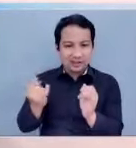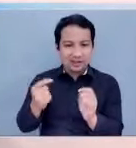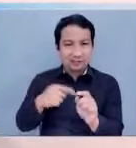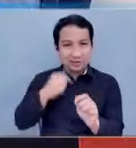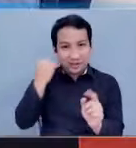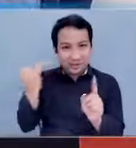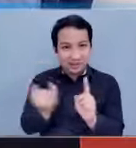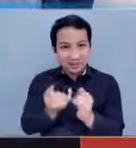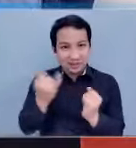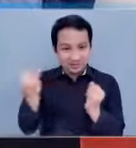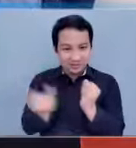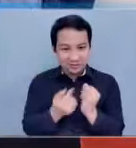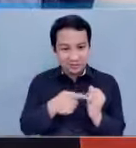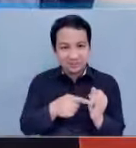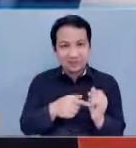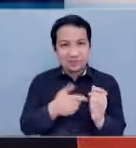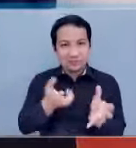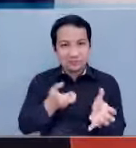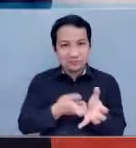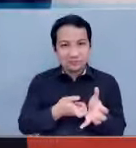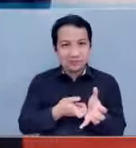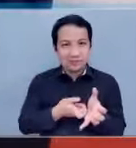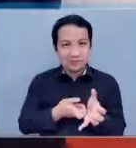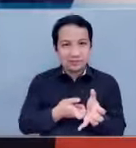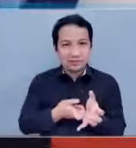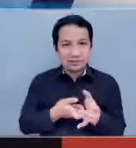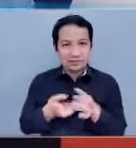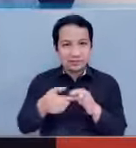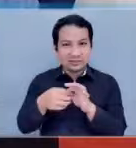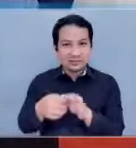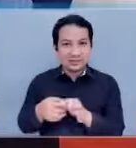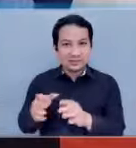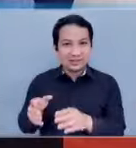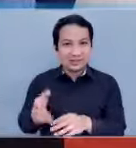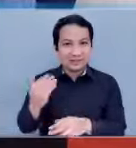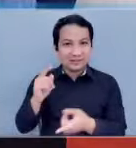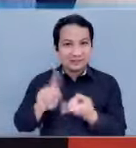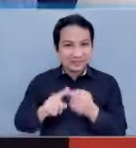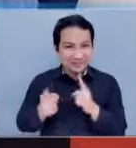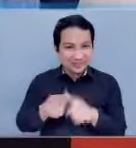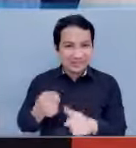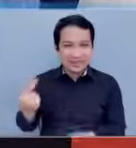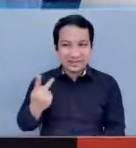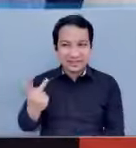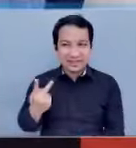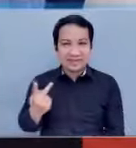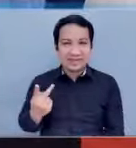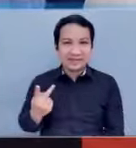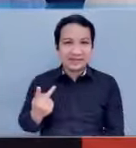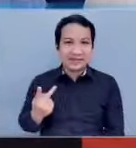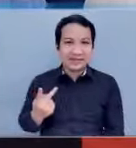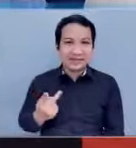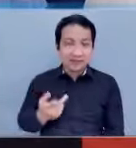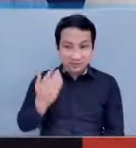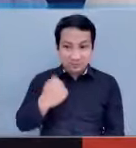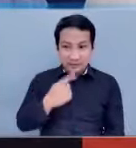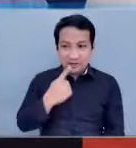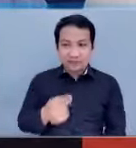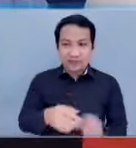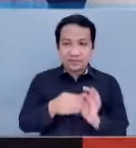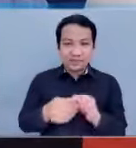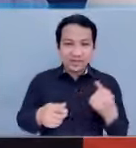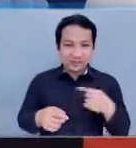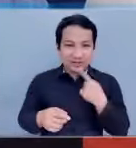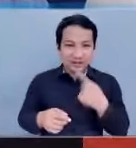nagdadasal magkatrabaho kami kasi yung mga nakakatrabaho niya palagi, mga kaibigan ko din. And Sipin mo ah, ako tagal ko nag-artista, tagal na